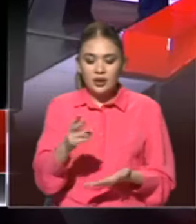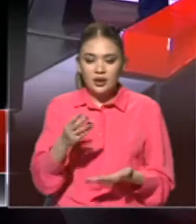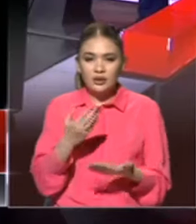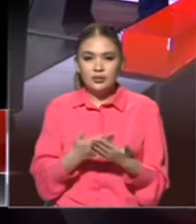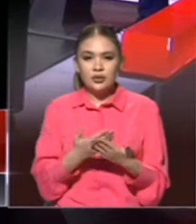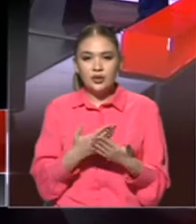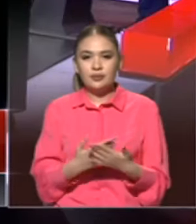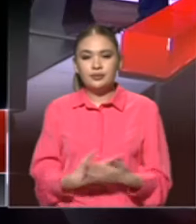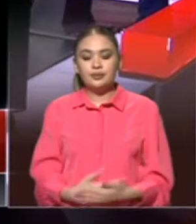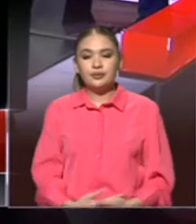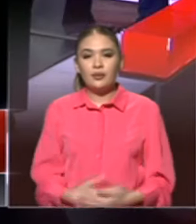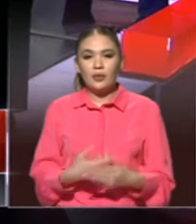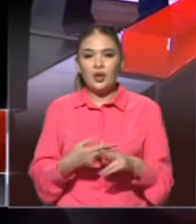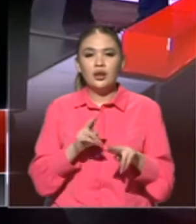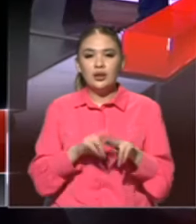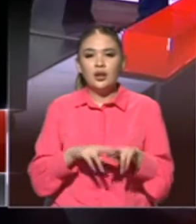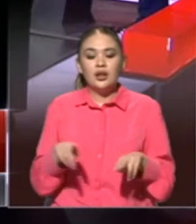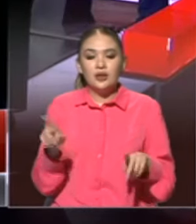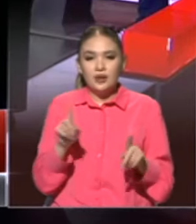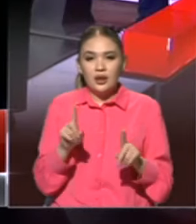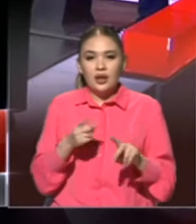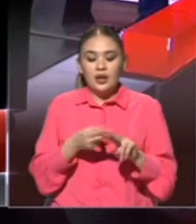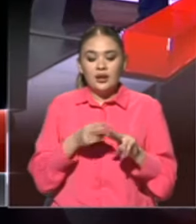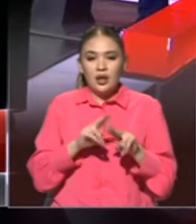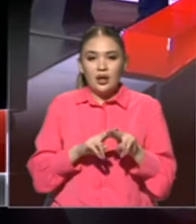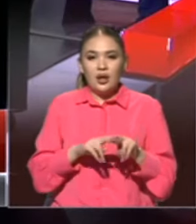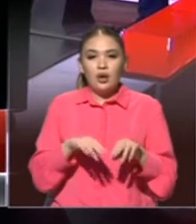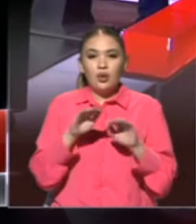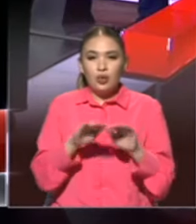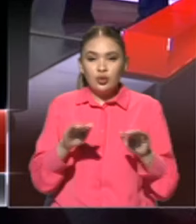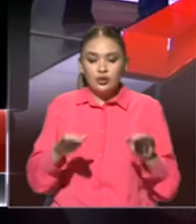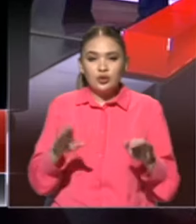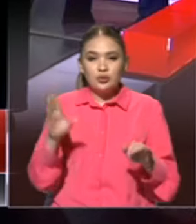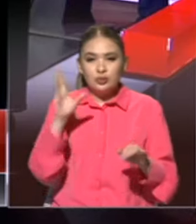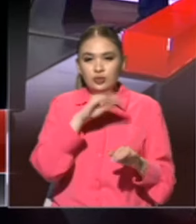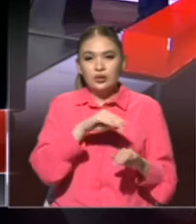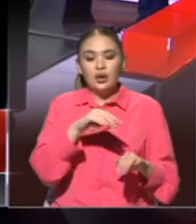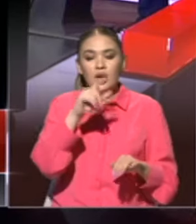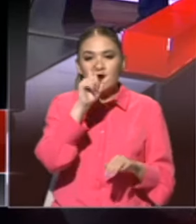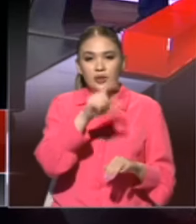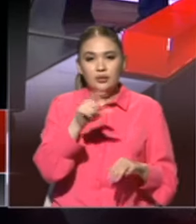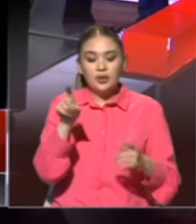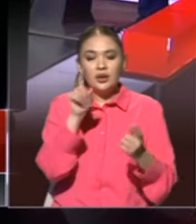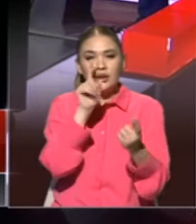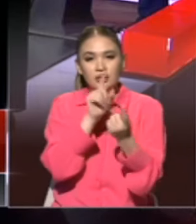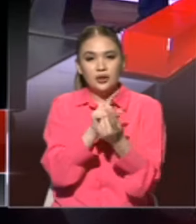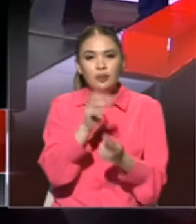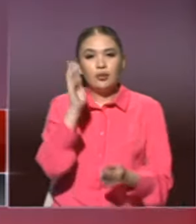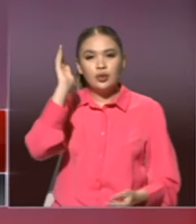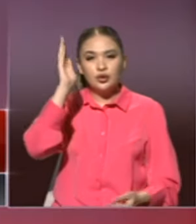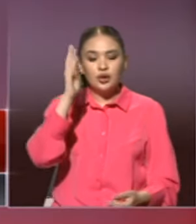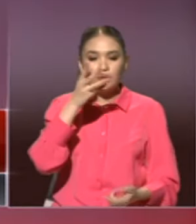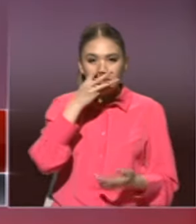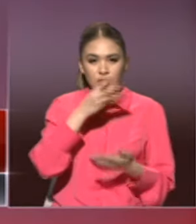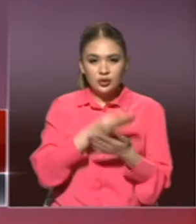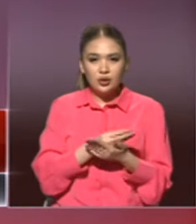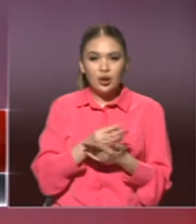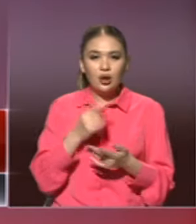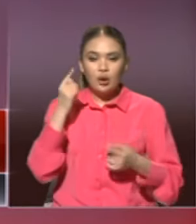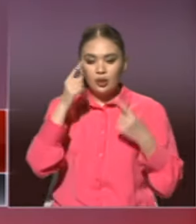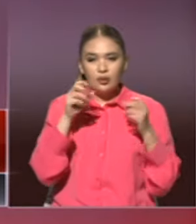жәрмеңкелерге қатысады. Бұл нені білдіреді? Біріншіден оқушы сол маман иесілермен кездесе отырып, өзінің болашақтағы мамандығы туралы